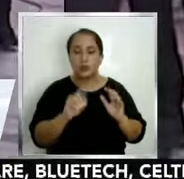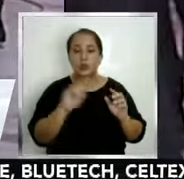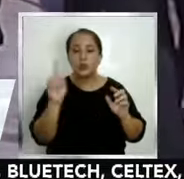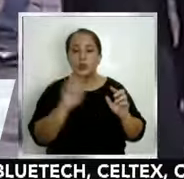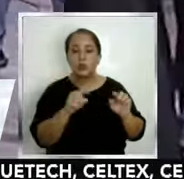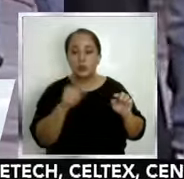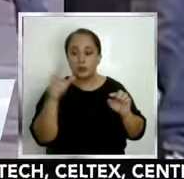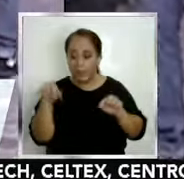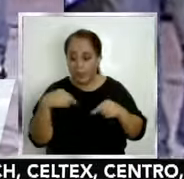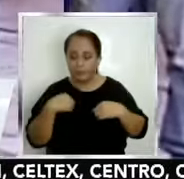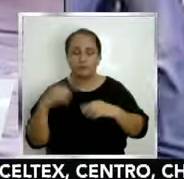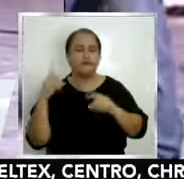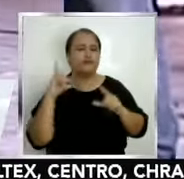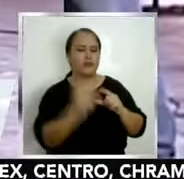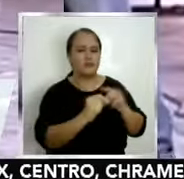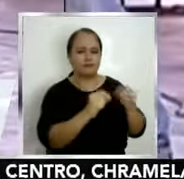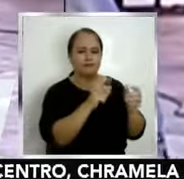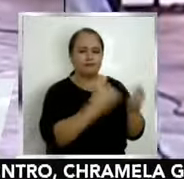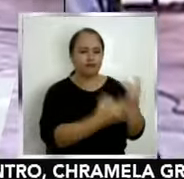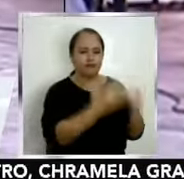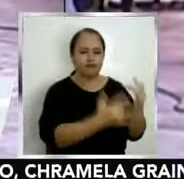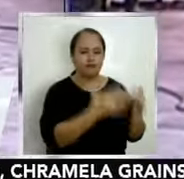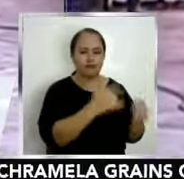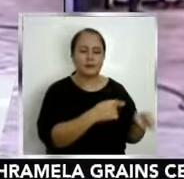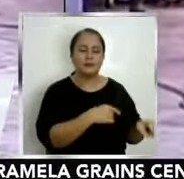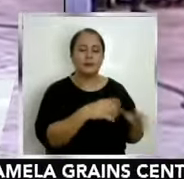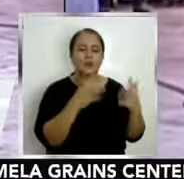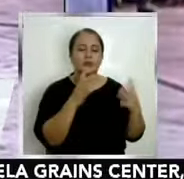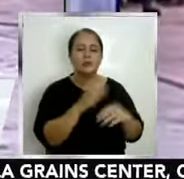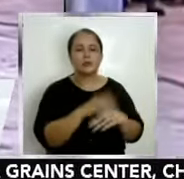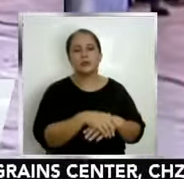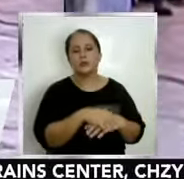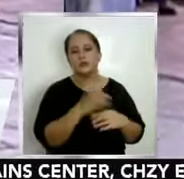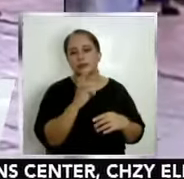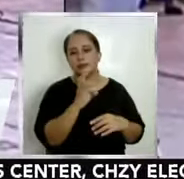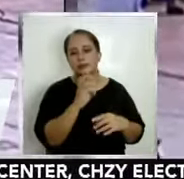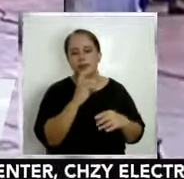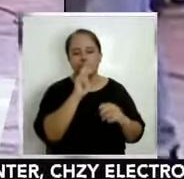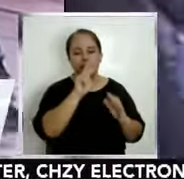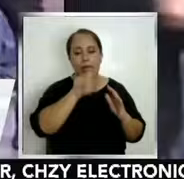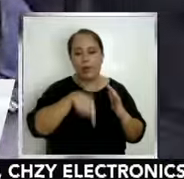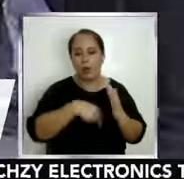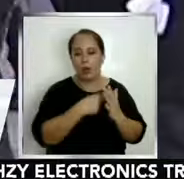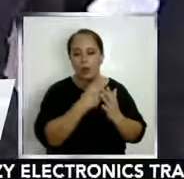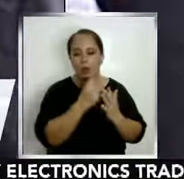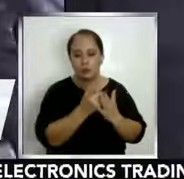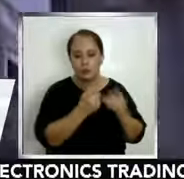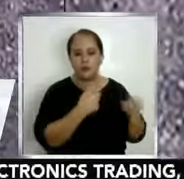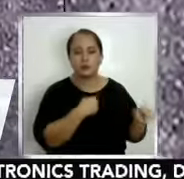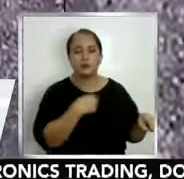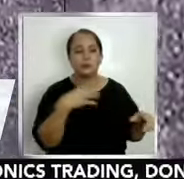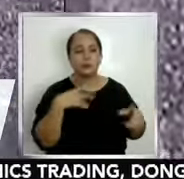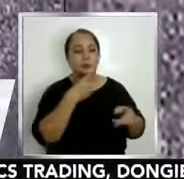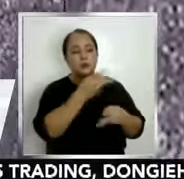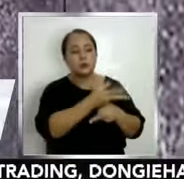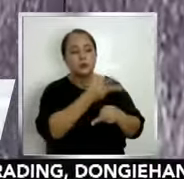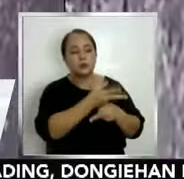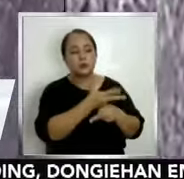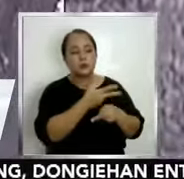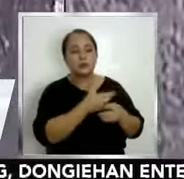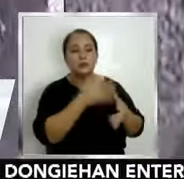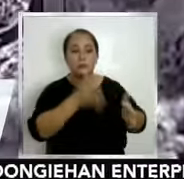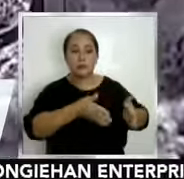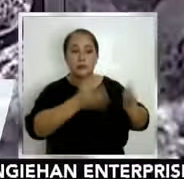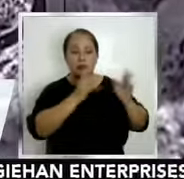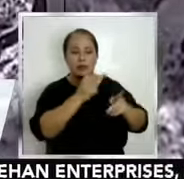Ayon sa PIDEA, halos 16 oras ang itatagal ng proseso at magbabantay ang PIDEA sa pasilidad hanggang sa